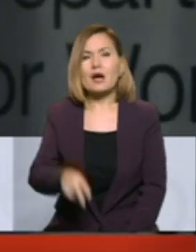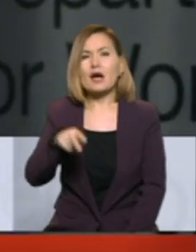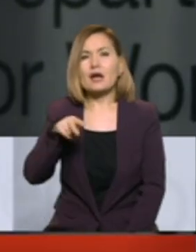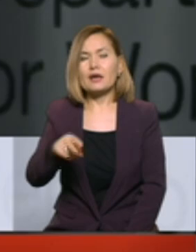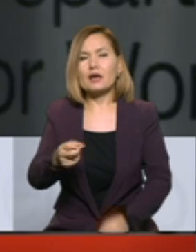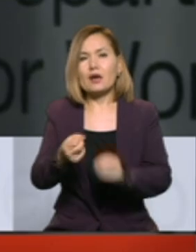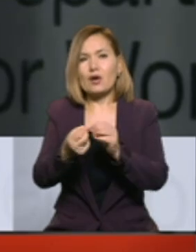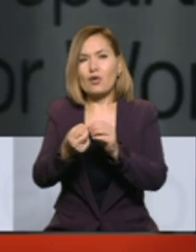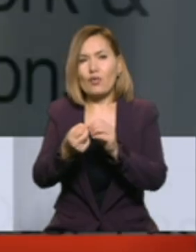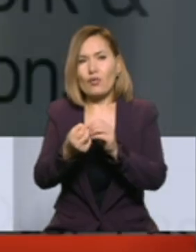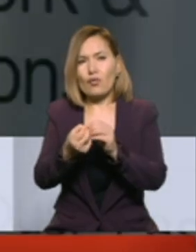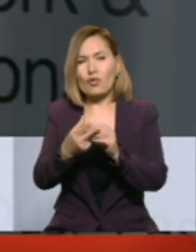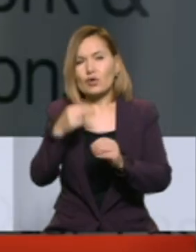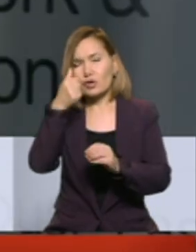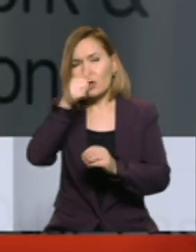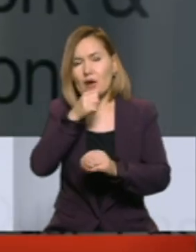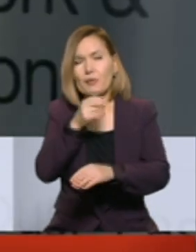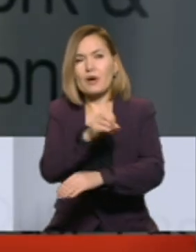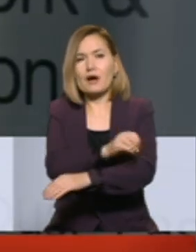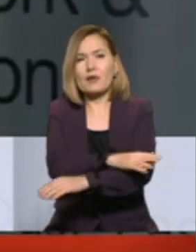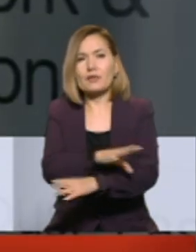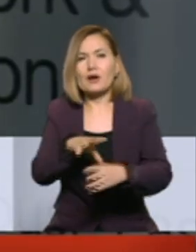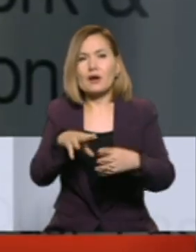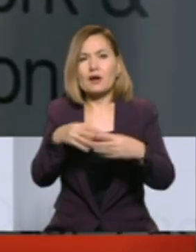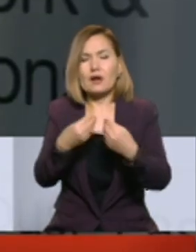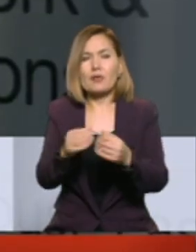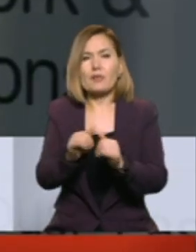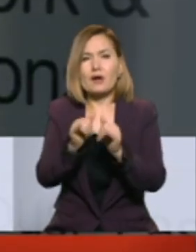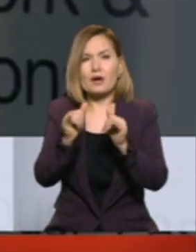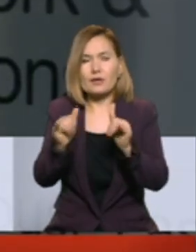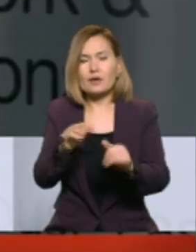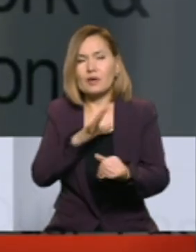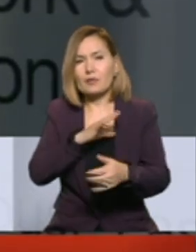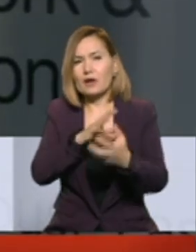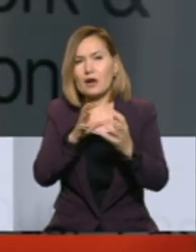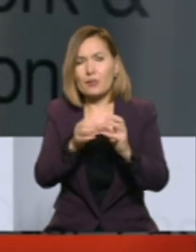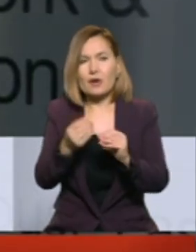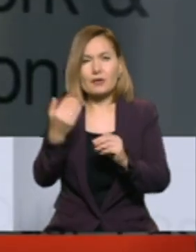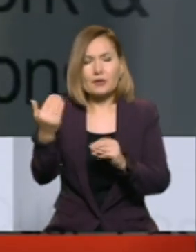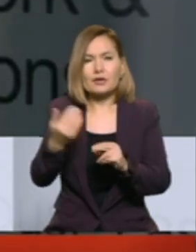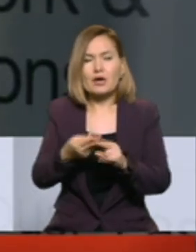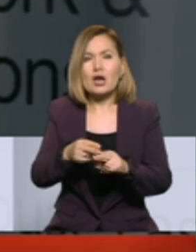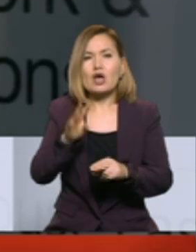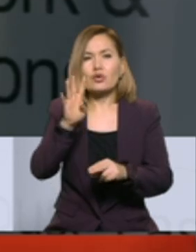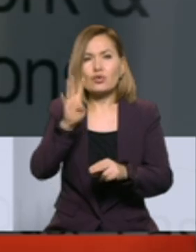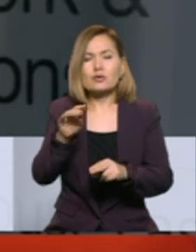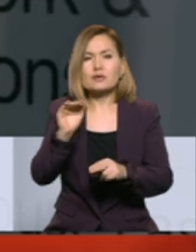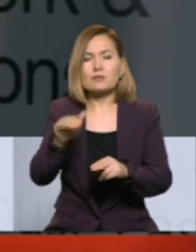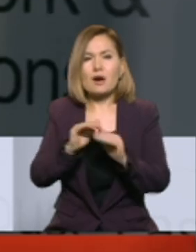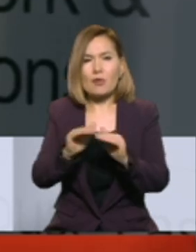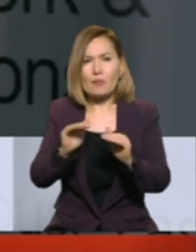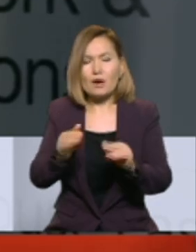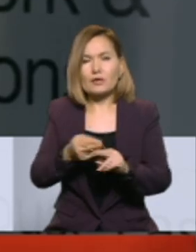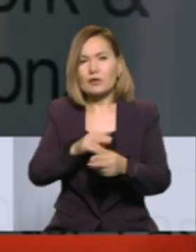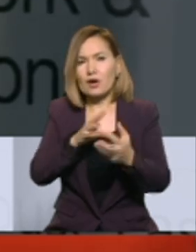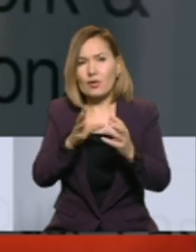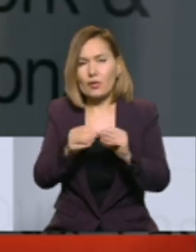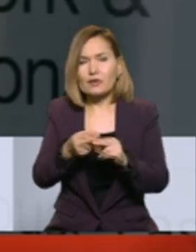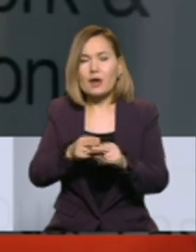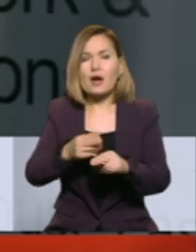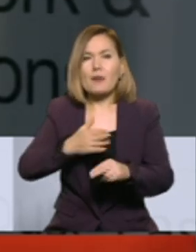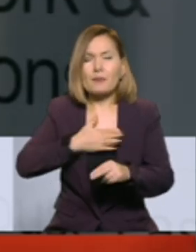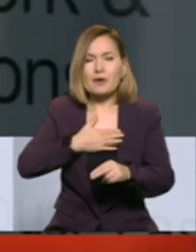2010 жылдан бері кедейлердің саны 1,7 миллион адамға азайды. Олардың 400 мыңы бала. Күнкөріс минимумын жабу